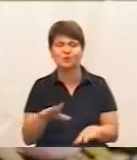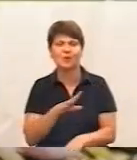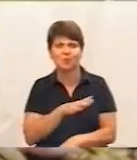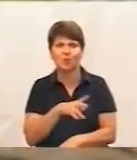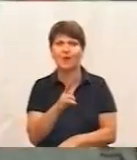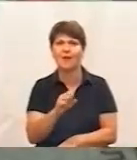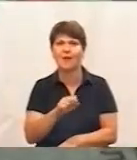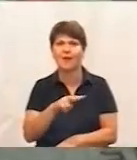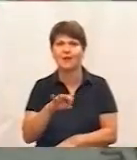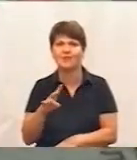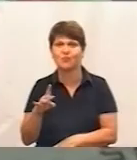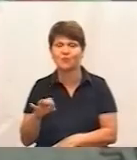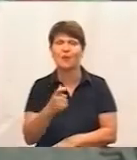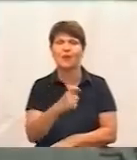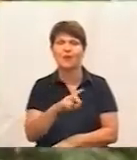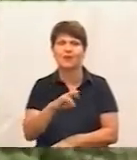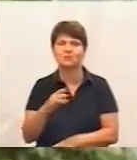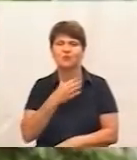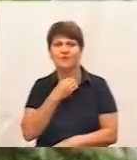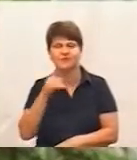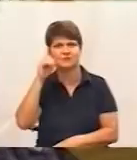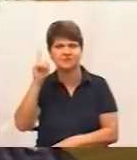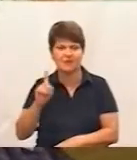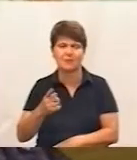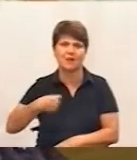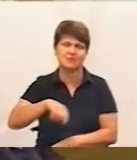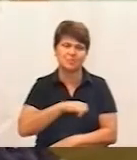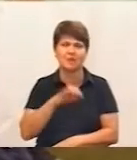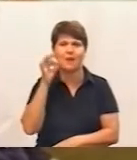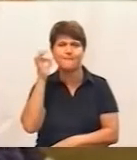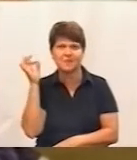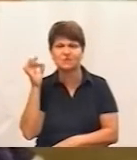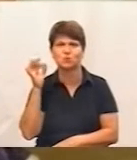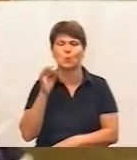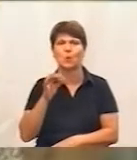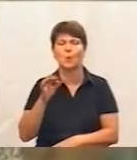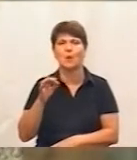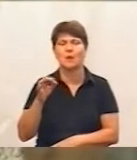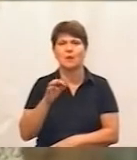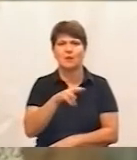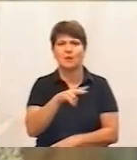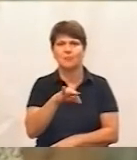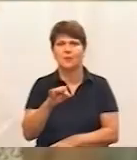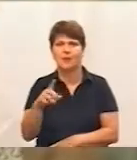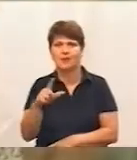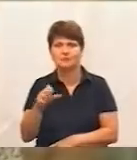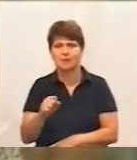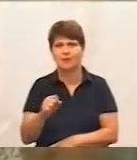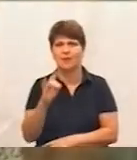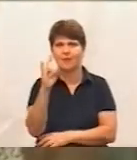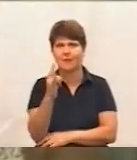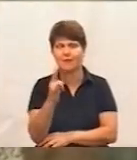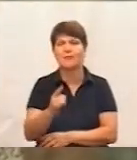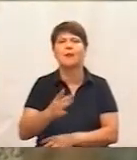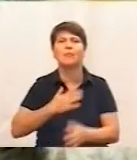в Каліфорнії, Мюнстері, Уельсі, Вільнюсі, Ізраїлі, Іспанії, Мінську та Празі. Будуарною лялькою чайка, каже Катя, пишається.